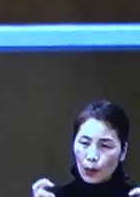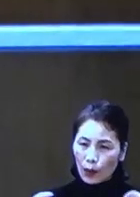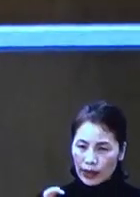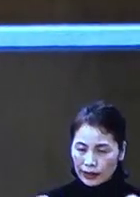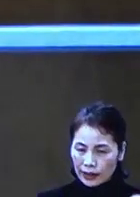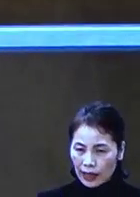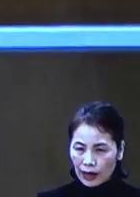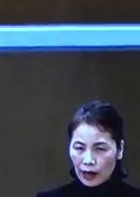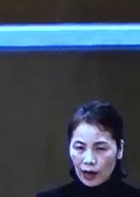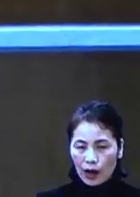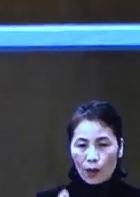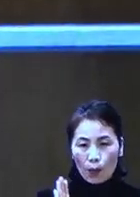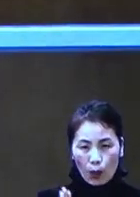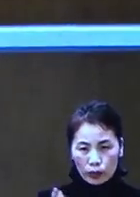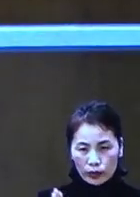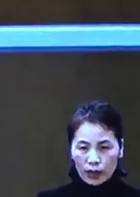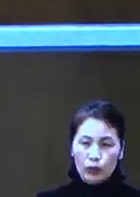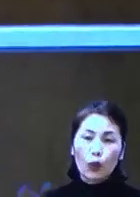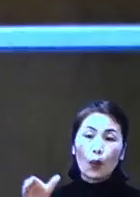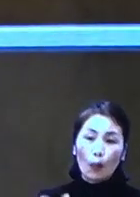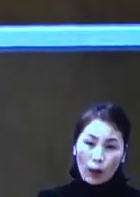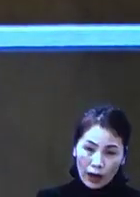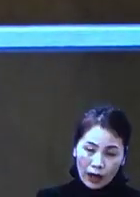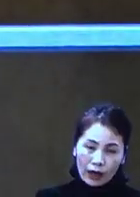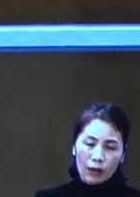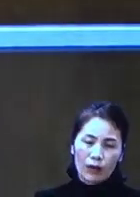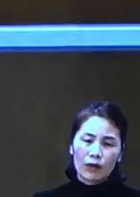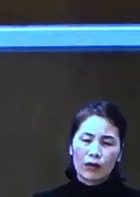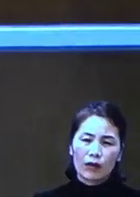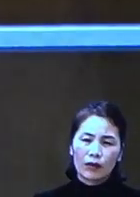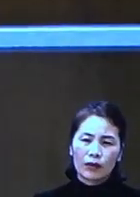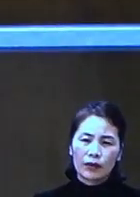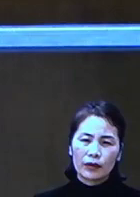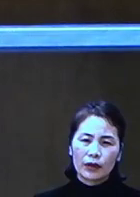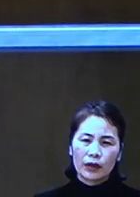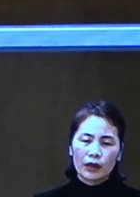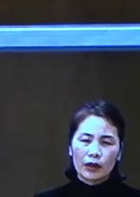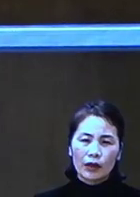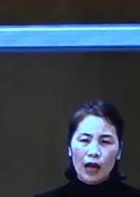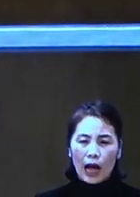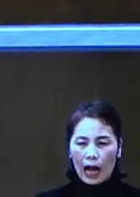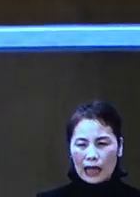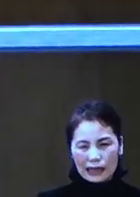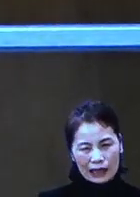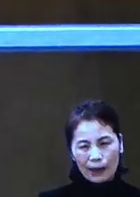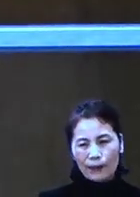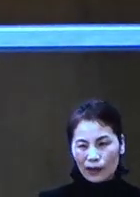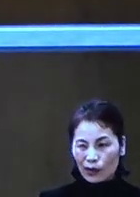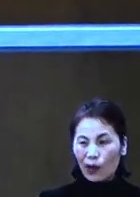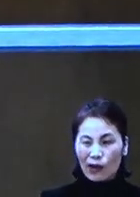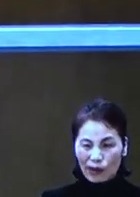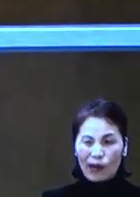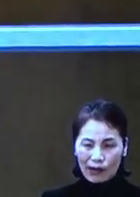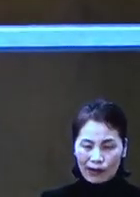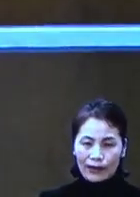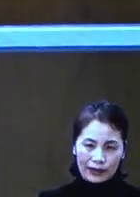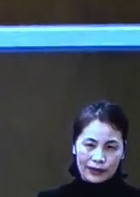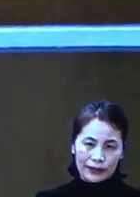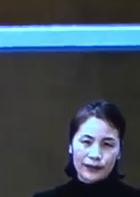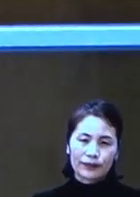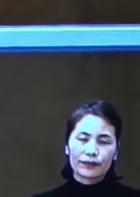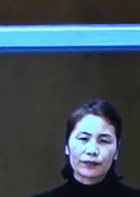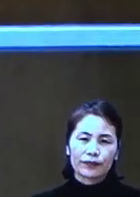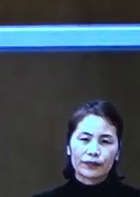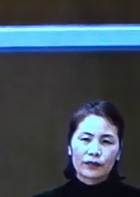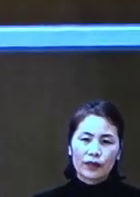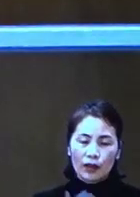경영본부장으로 내세웠습니다. 낙하산 인사가 꼬리에 꼬리를 물고 있습니다. 김동연 지사는